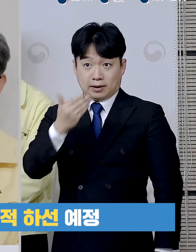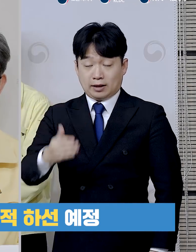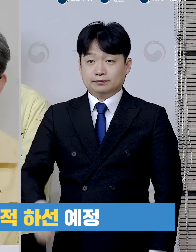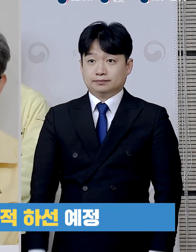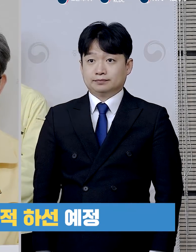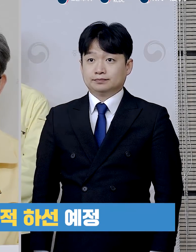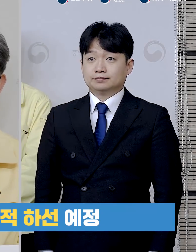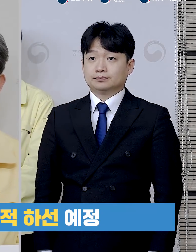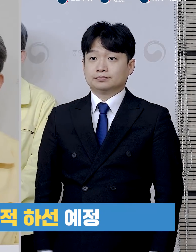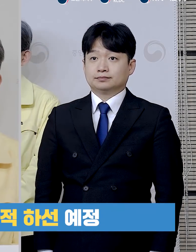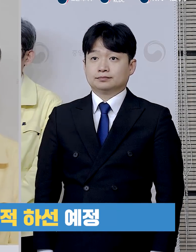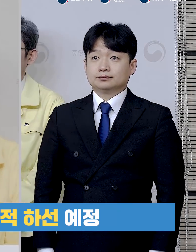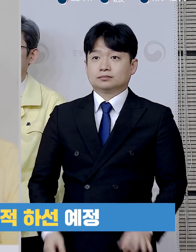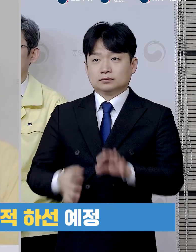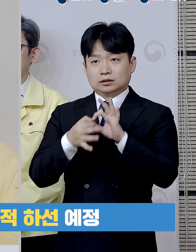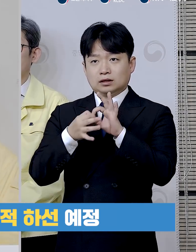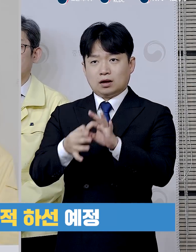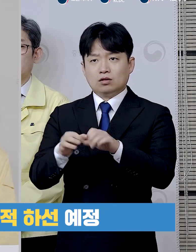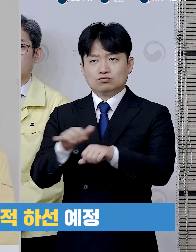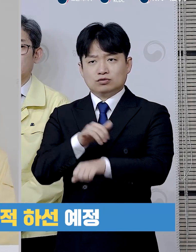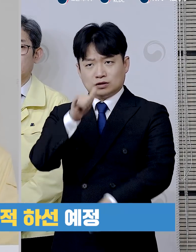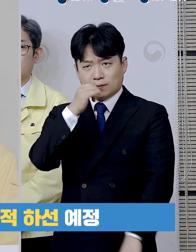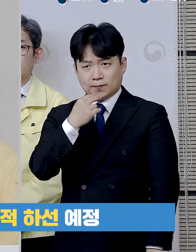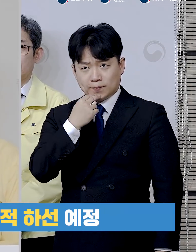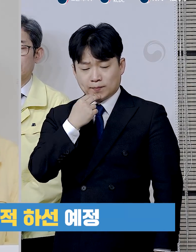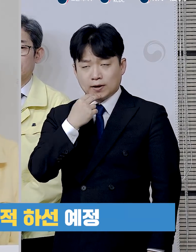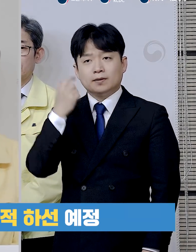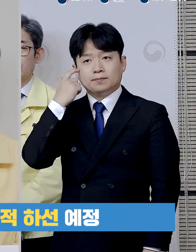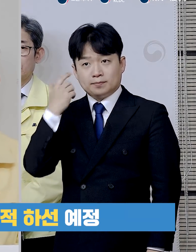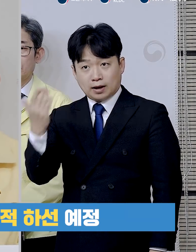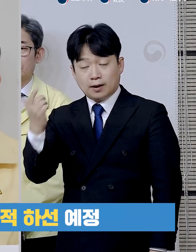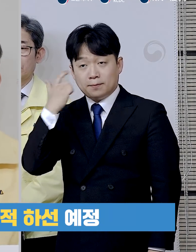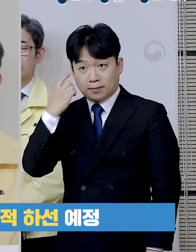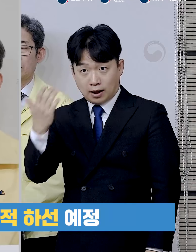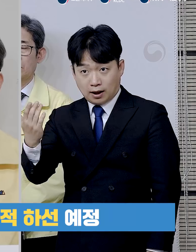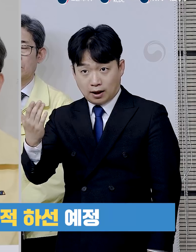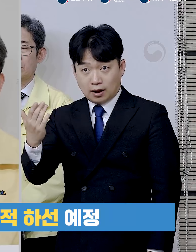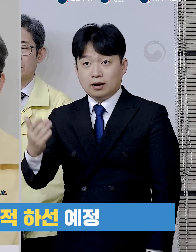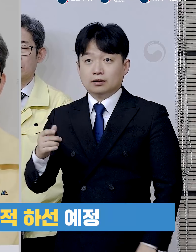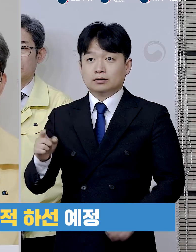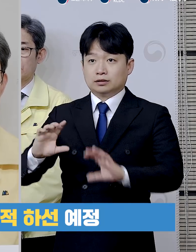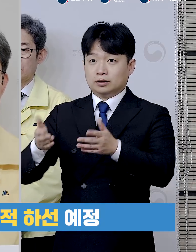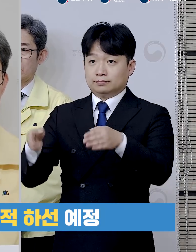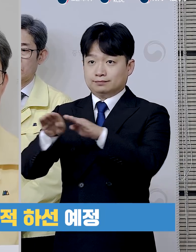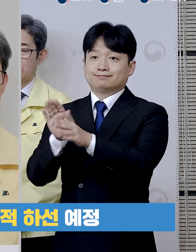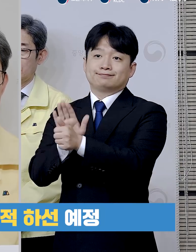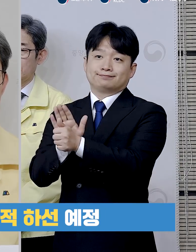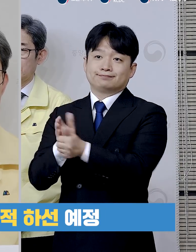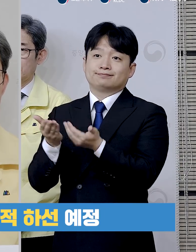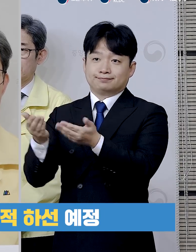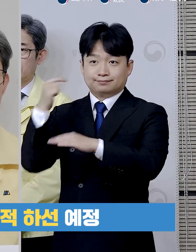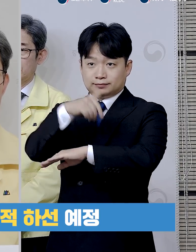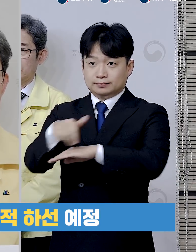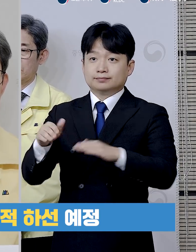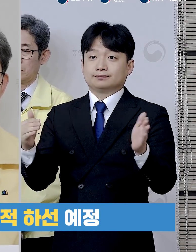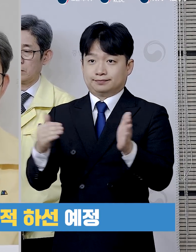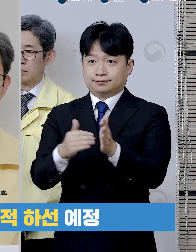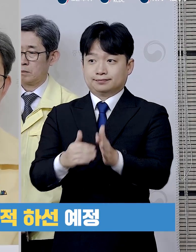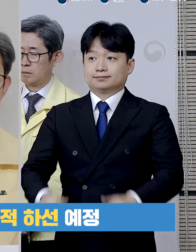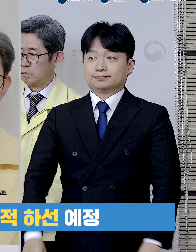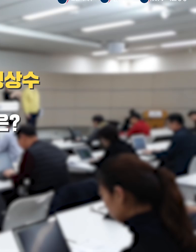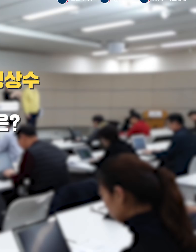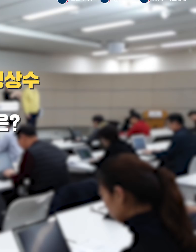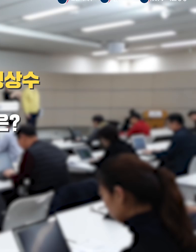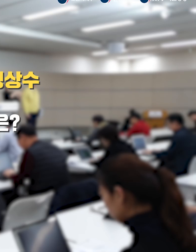하선이 될 것으로 생각이 됩니다. 계속적으로 애로사항이 없는지 파악하고 계속 영사 조력을 해